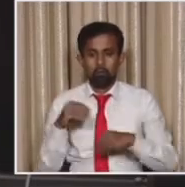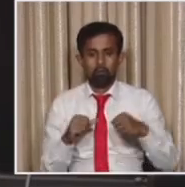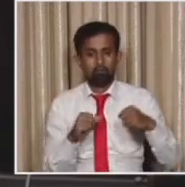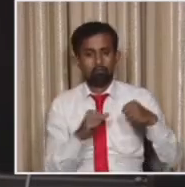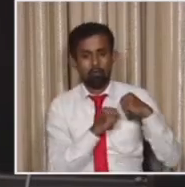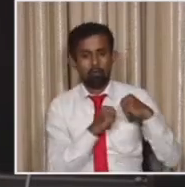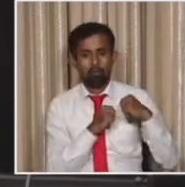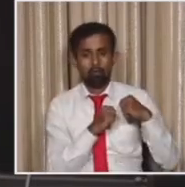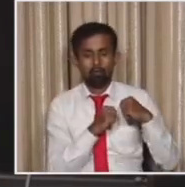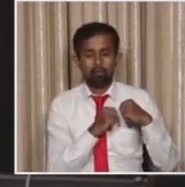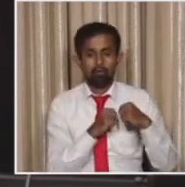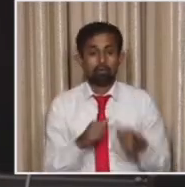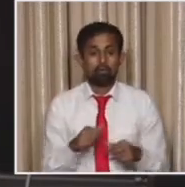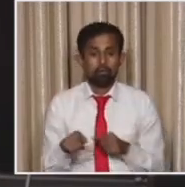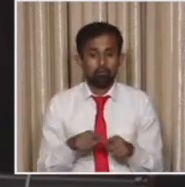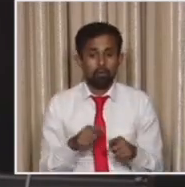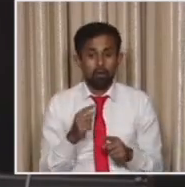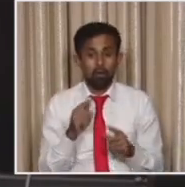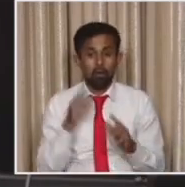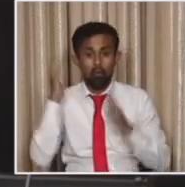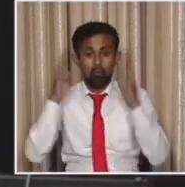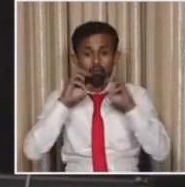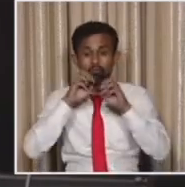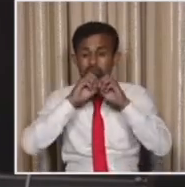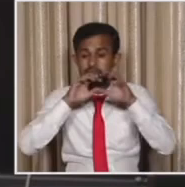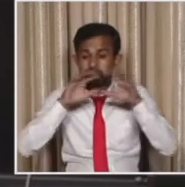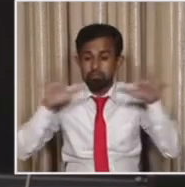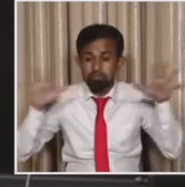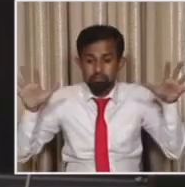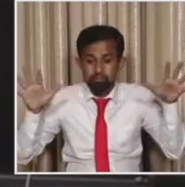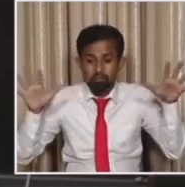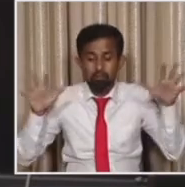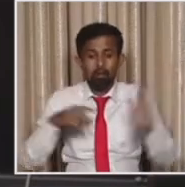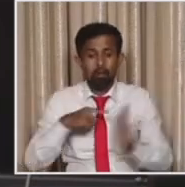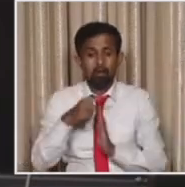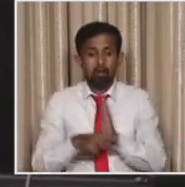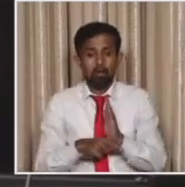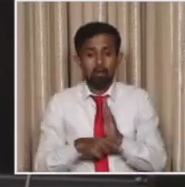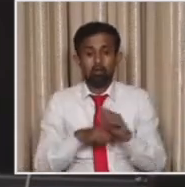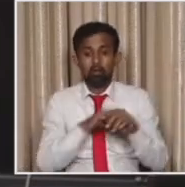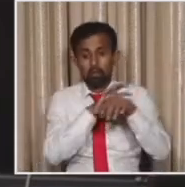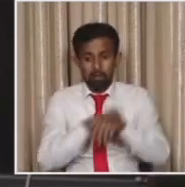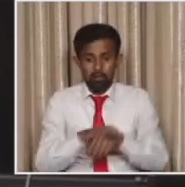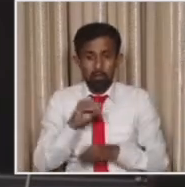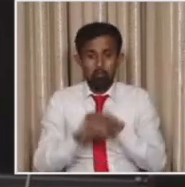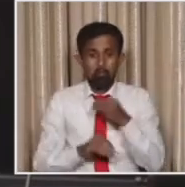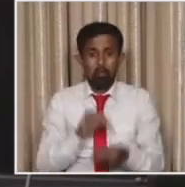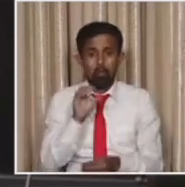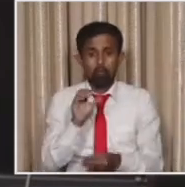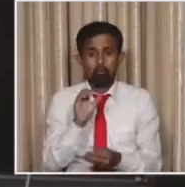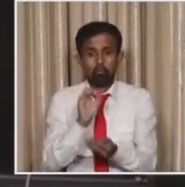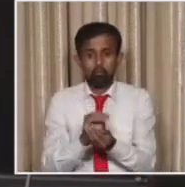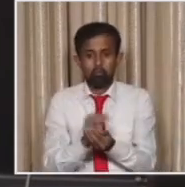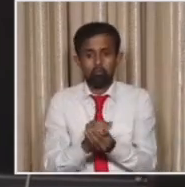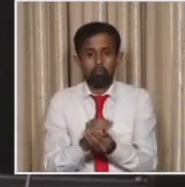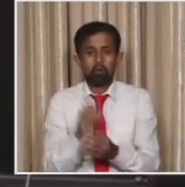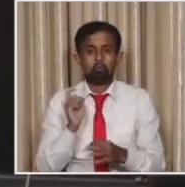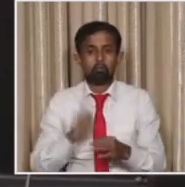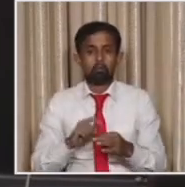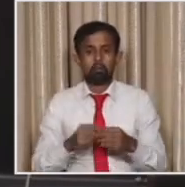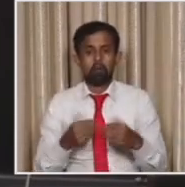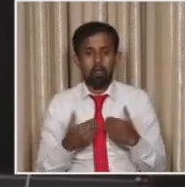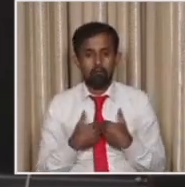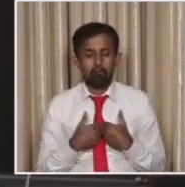ලබා ගන්න. එතකොට එවැනි මත ලෝකයේ පැතිරුණාම කොහොමද මේ රටට අපි ගියනාපු ආයුධයක ටිකවත් පරිස්සම් කරගන්න එක ප්‍රශ්නයක්